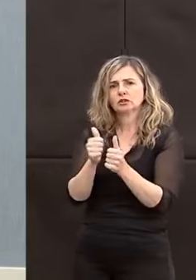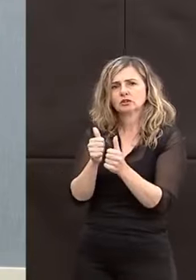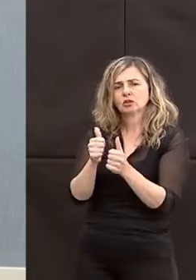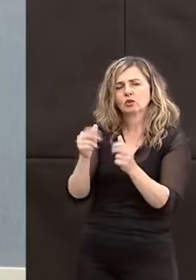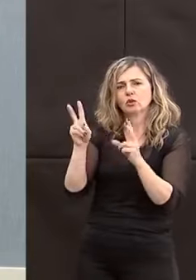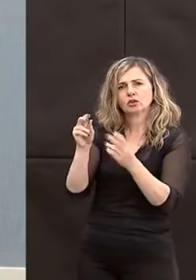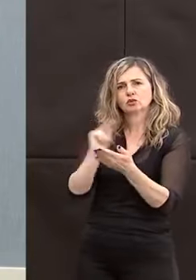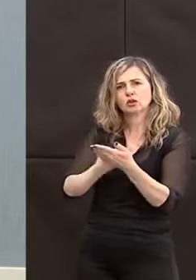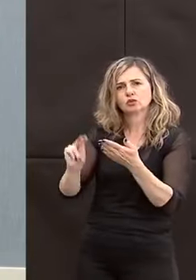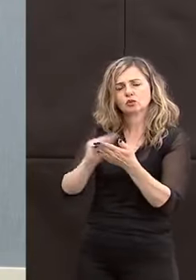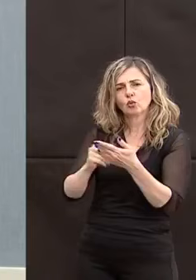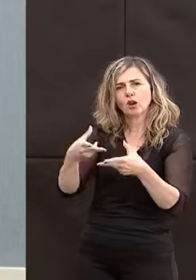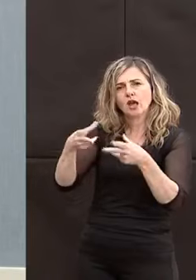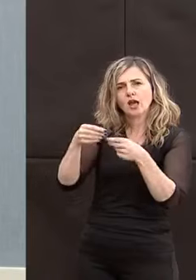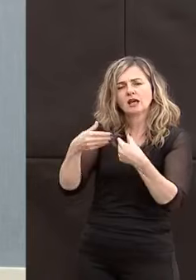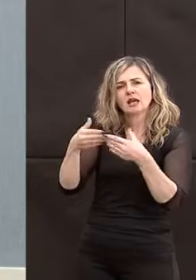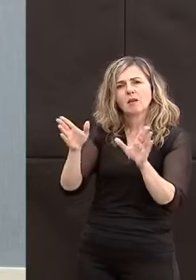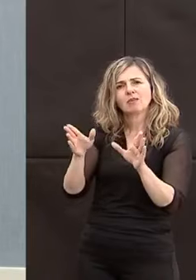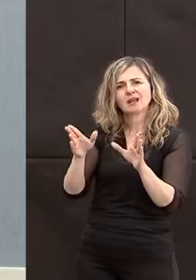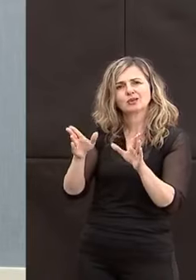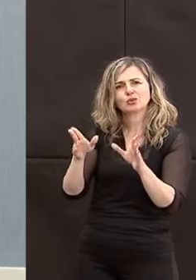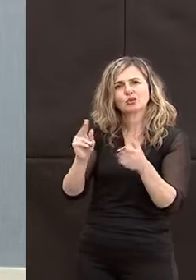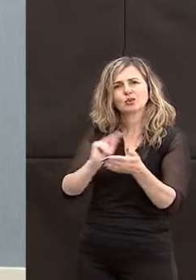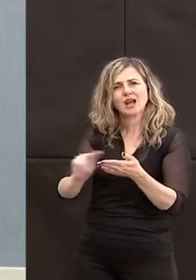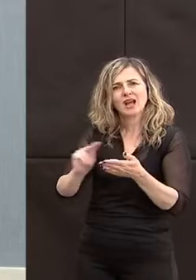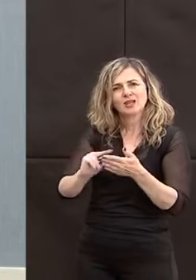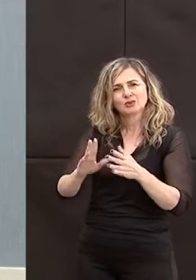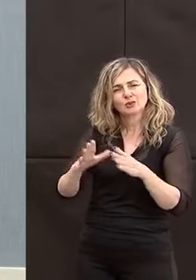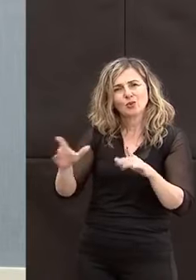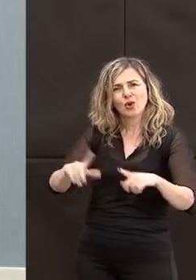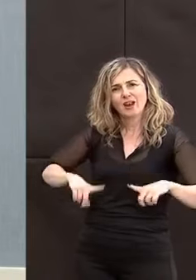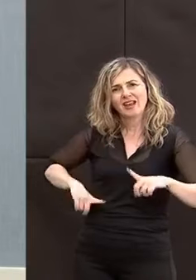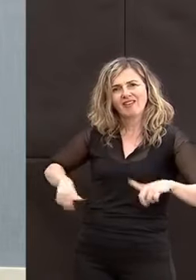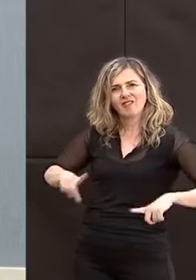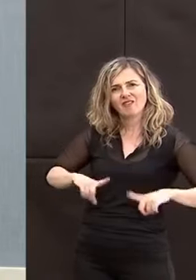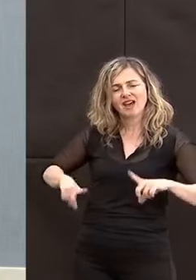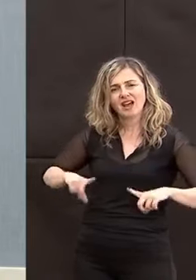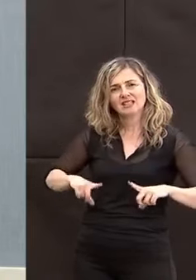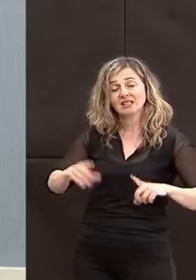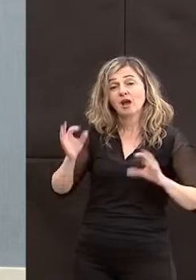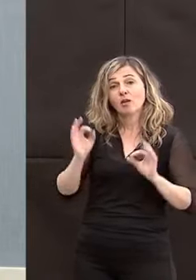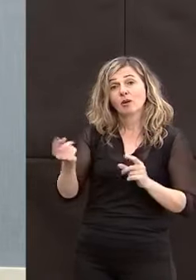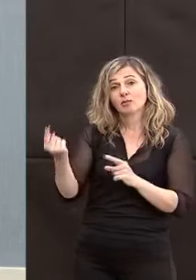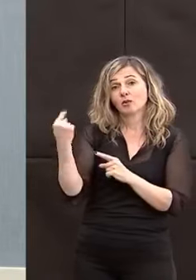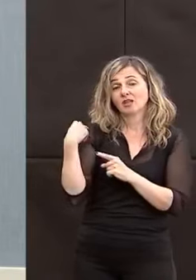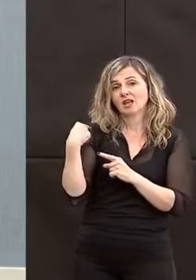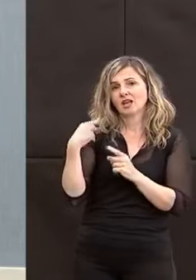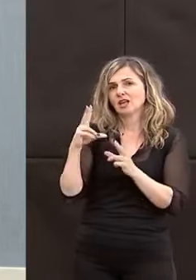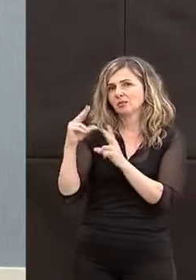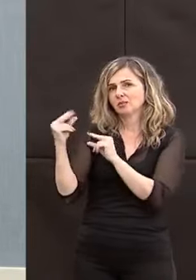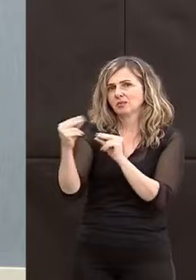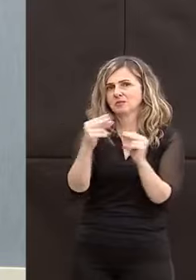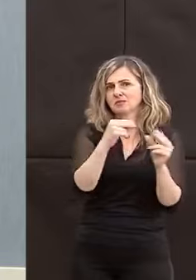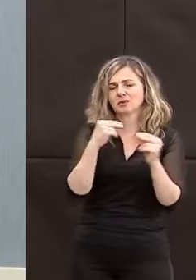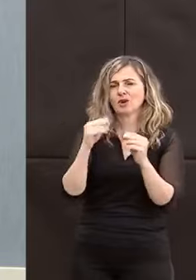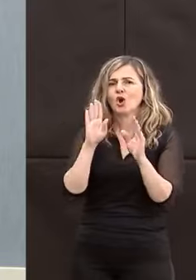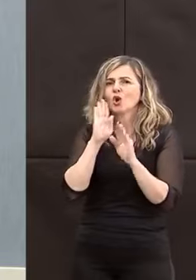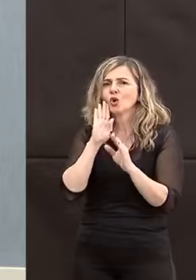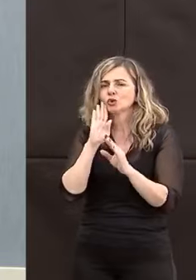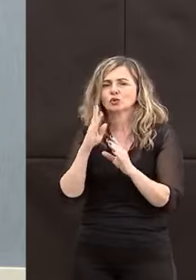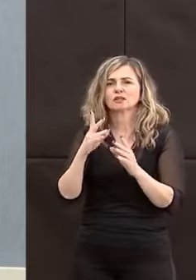scuole sull'apertura delle scuole dell'infanzia proprio ieri ho finito in giro anche di consultazioni con sé ai